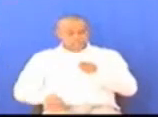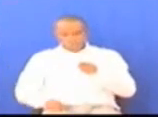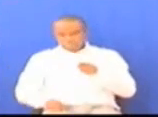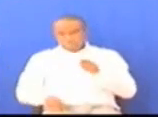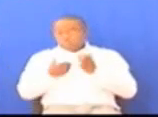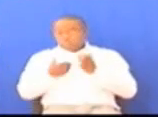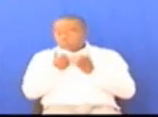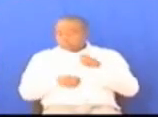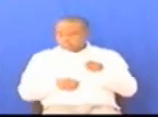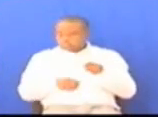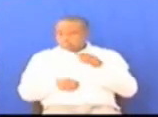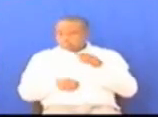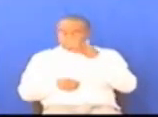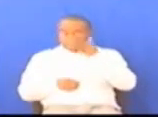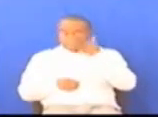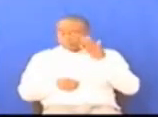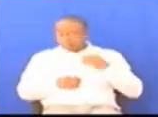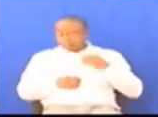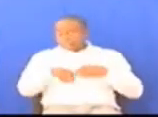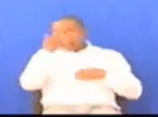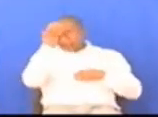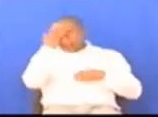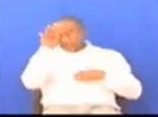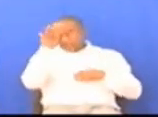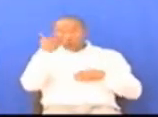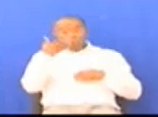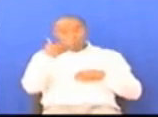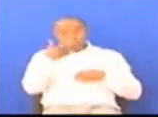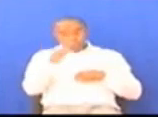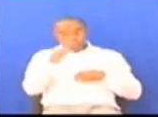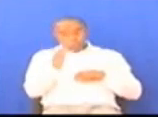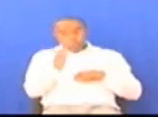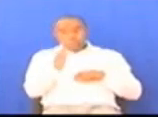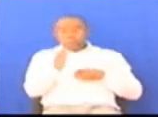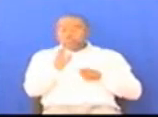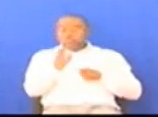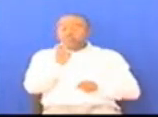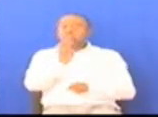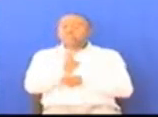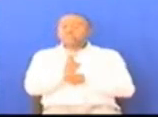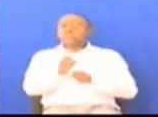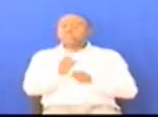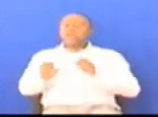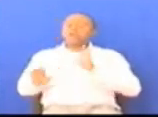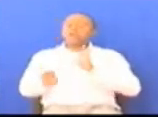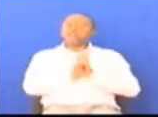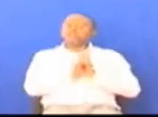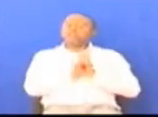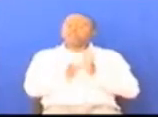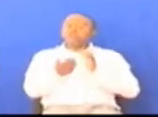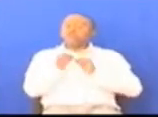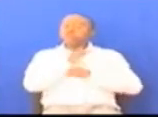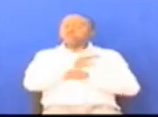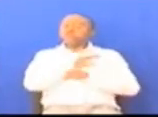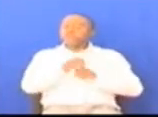sababu anajua umuhimu wa kulinda na kuisimamia katiba kwa mujibu wa kiapo alichokula.